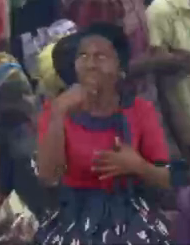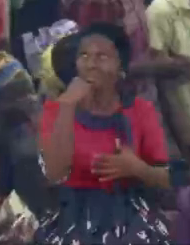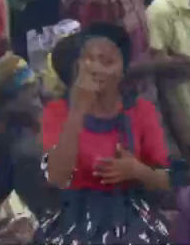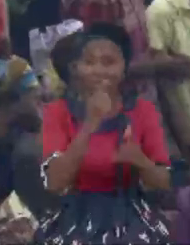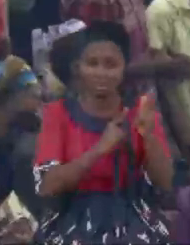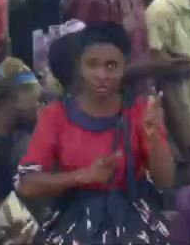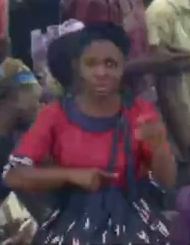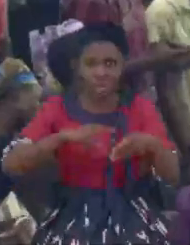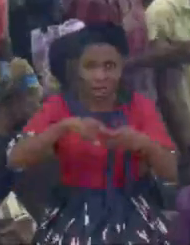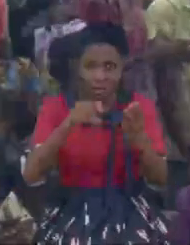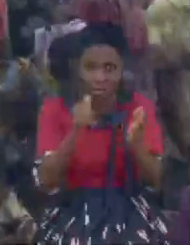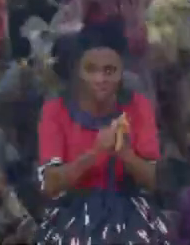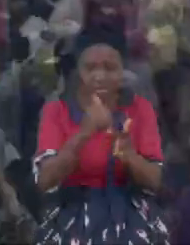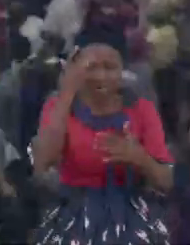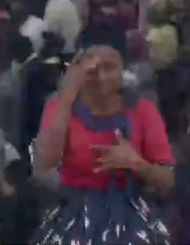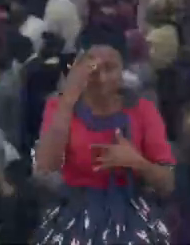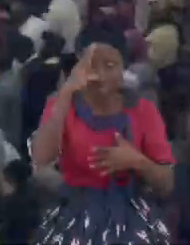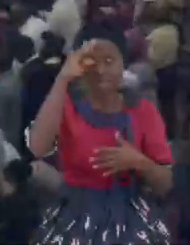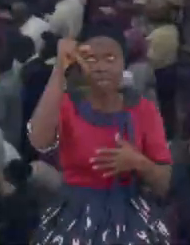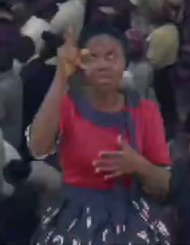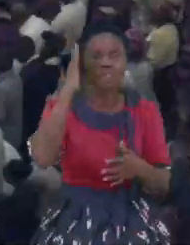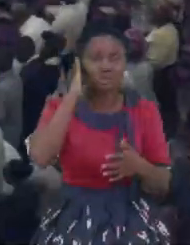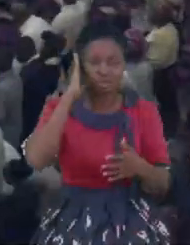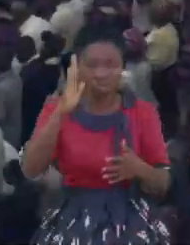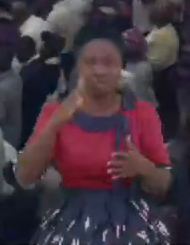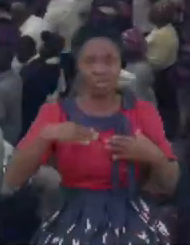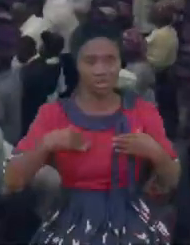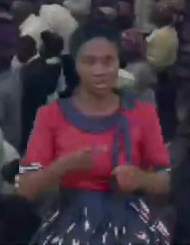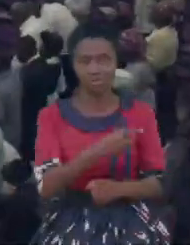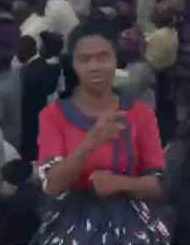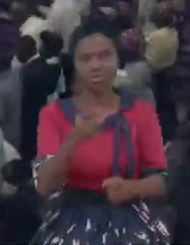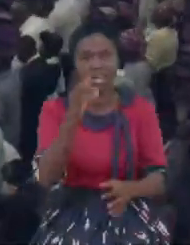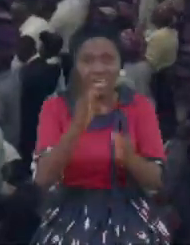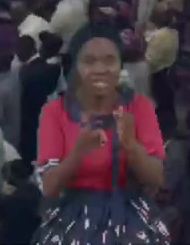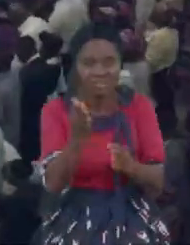Si tu es malade, parle au Seigneur, il y a l'assurance, il va te guérir.